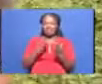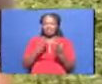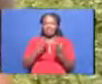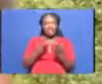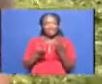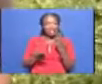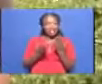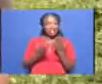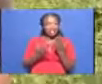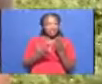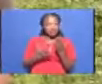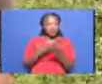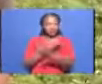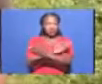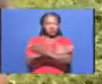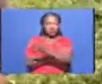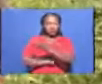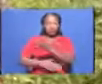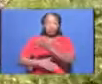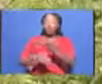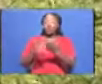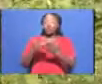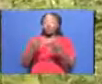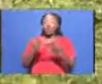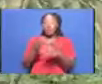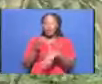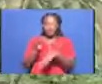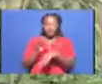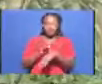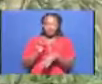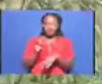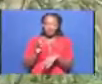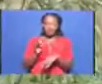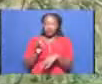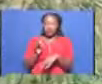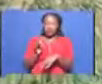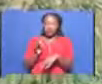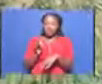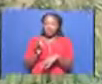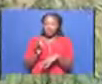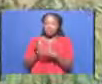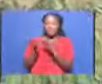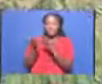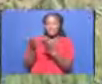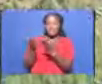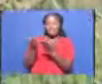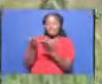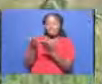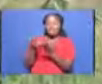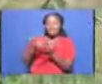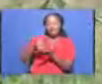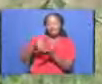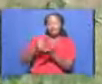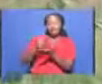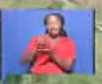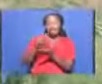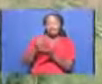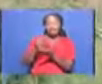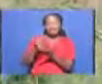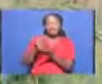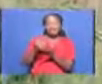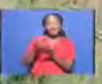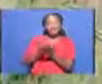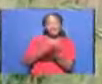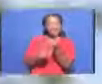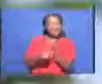ukatwe mguu au ukatwe pale mahali ambapo umekudunga. Mathenge is among the two common invasive species